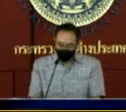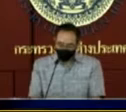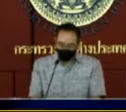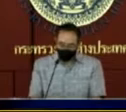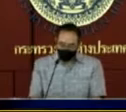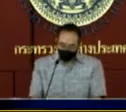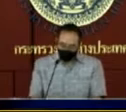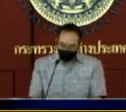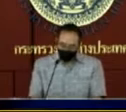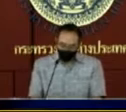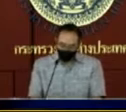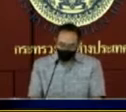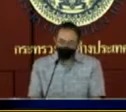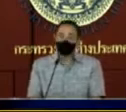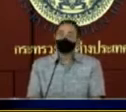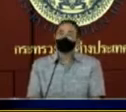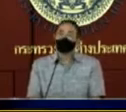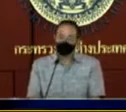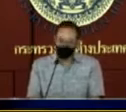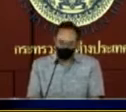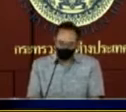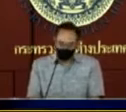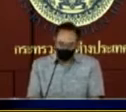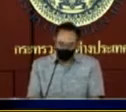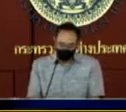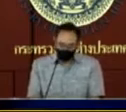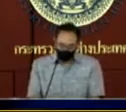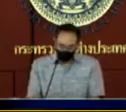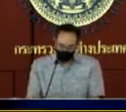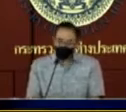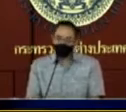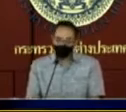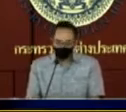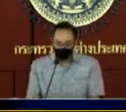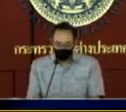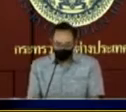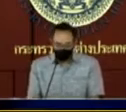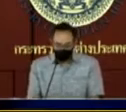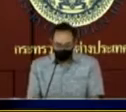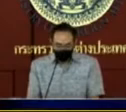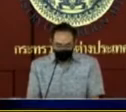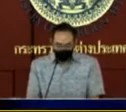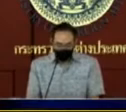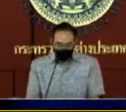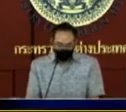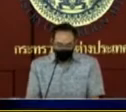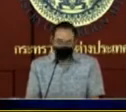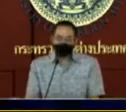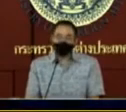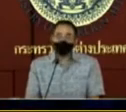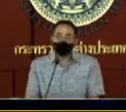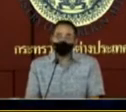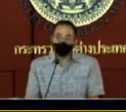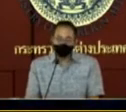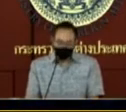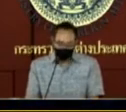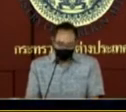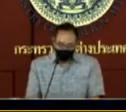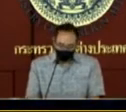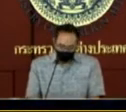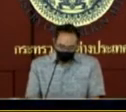65ปีของความสัมพันธ์ทางการทูตระหว่างไทยกับนิวซีแลนด์ในปีนี้ด้วยนะครับนายกรัฐมนตรีทั้งสองฝ่ายเน้น